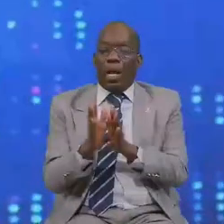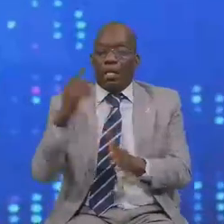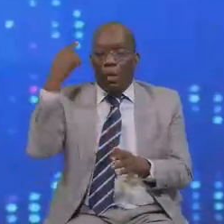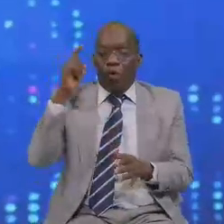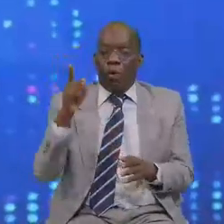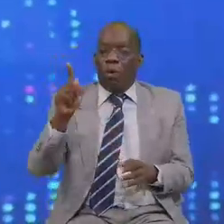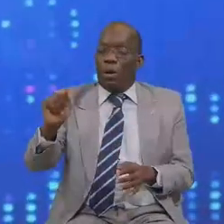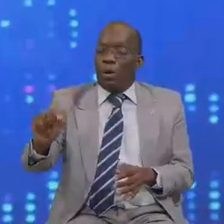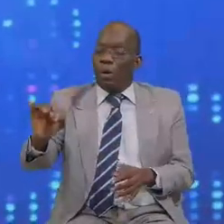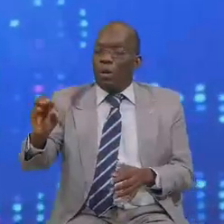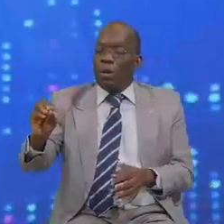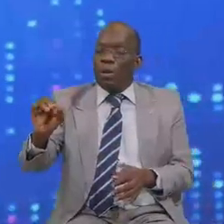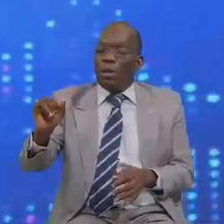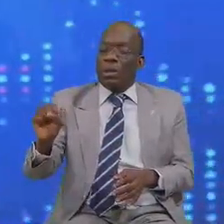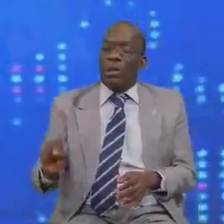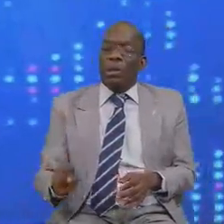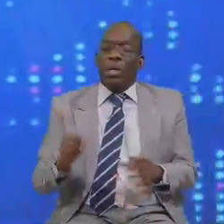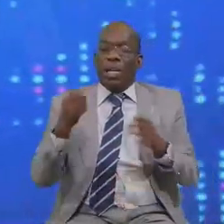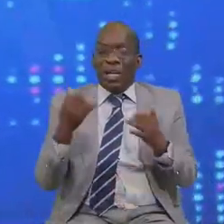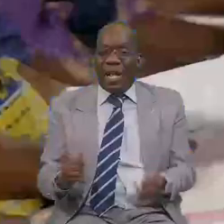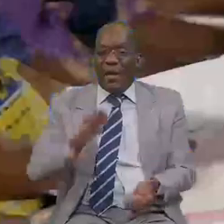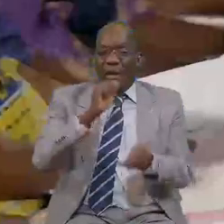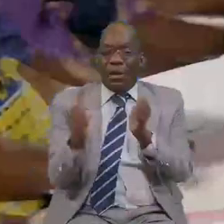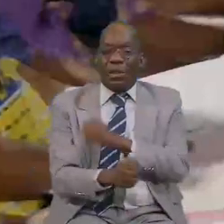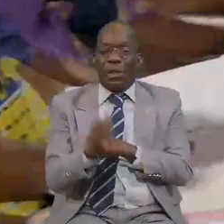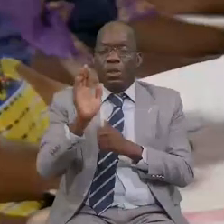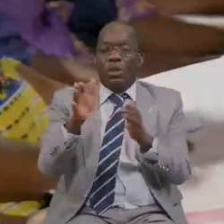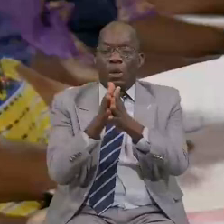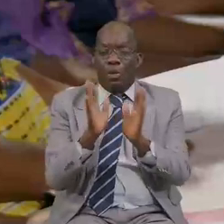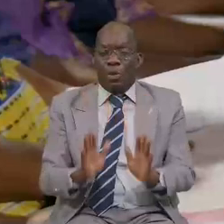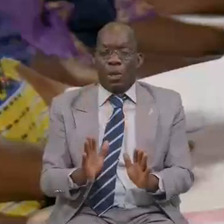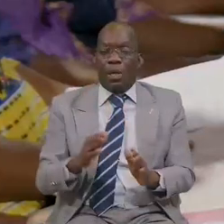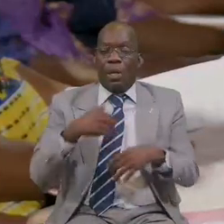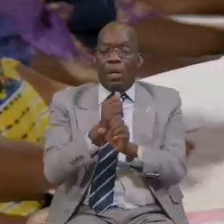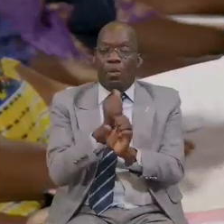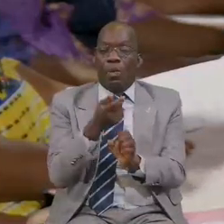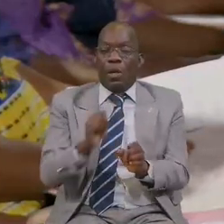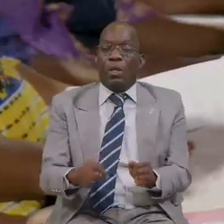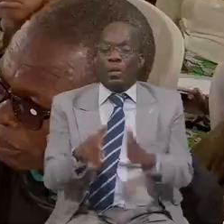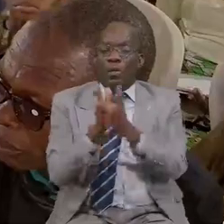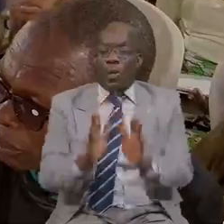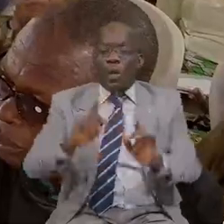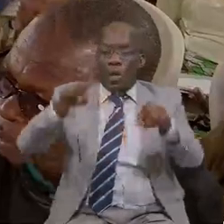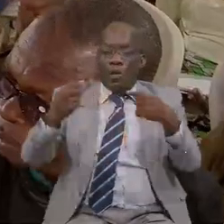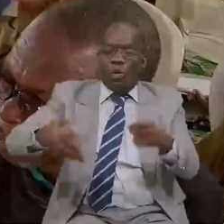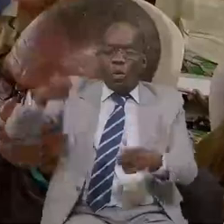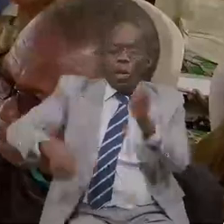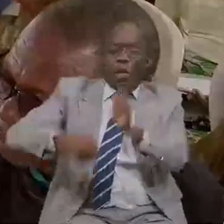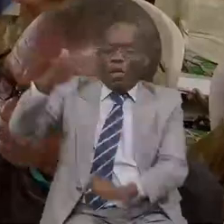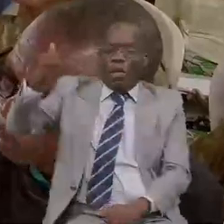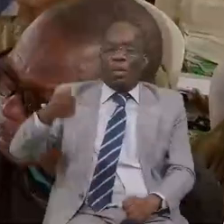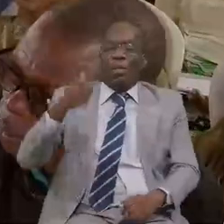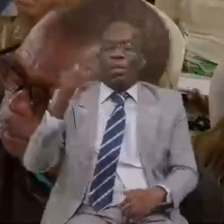mêmes jouets. Change ta prière. Que la prière aille plus haut. Que